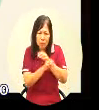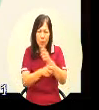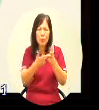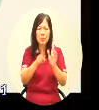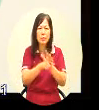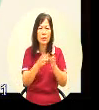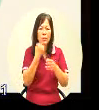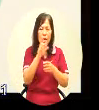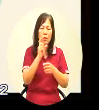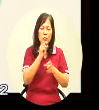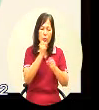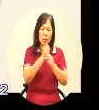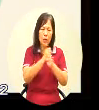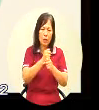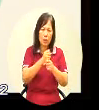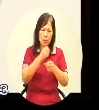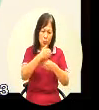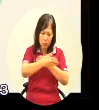讲 SOP 啦。